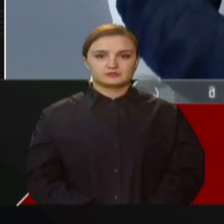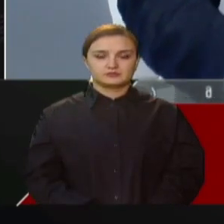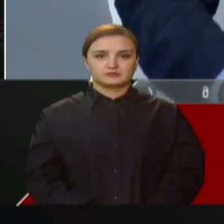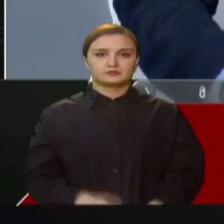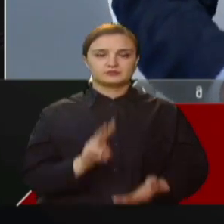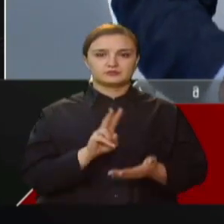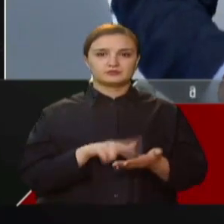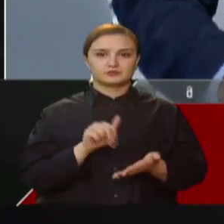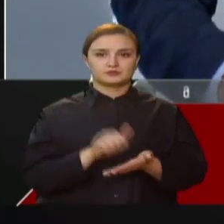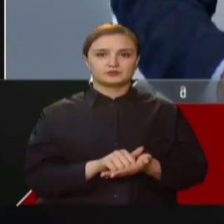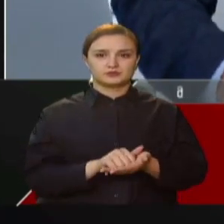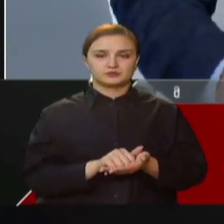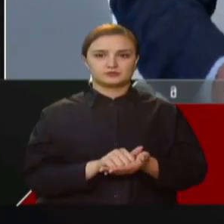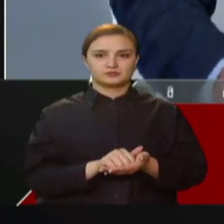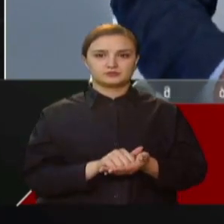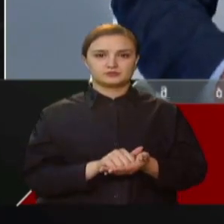Podis gihtit.